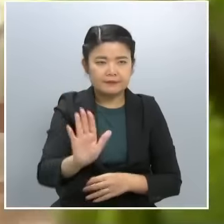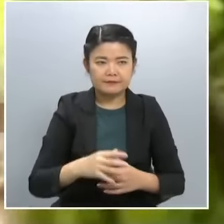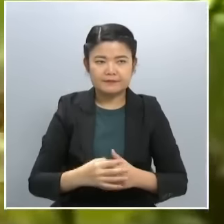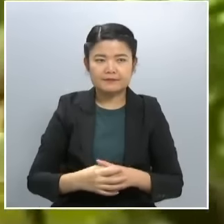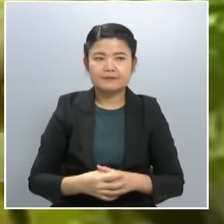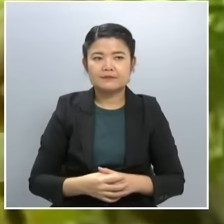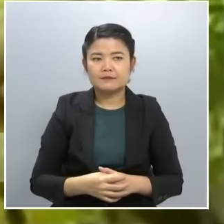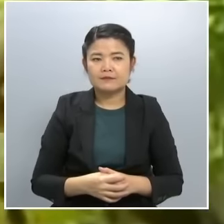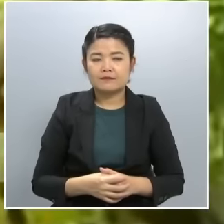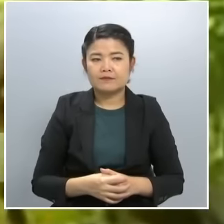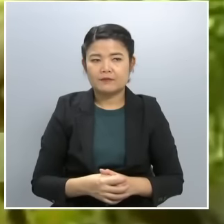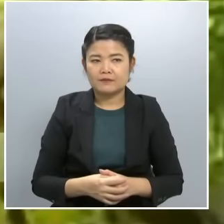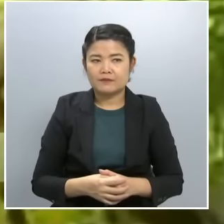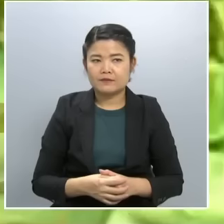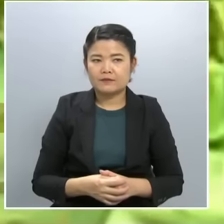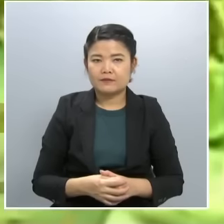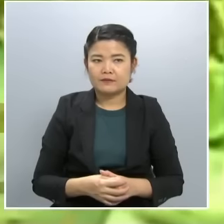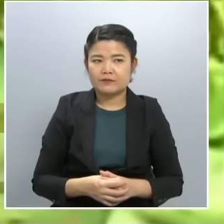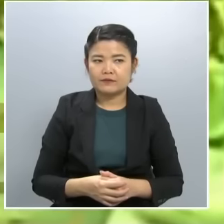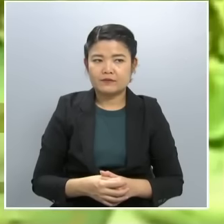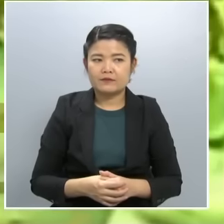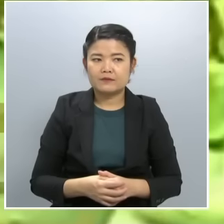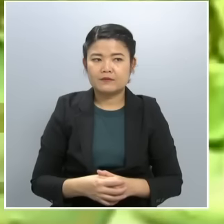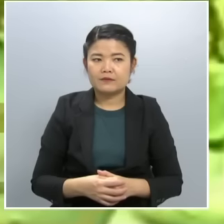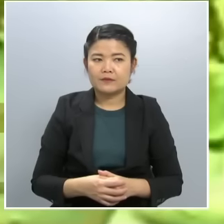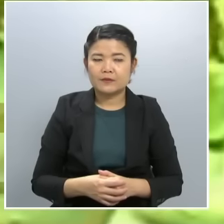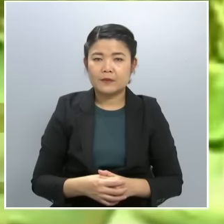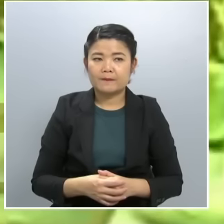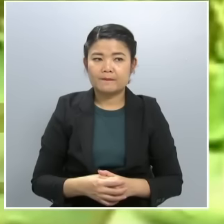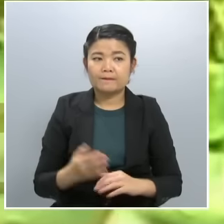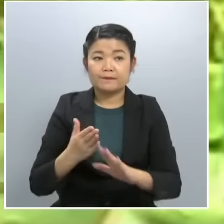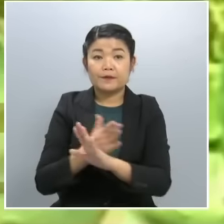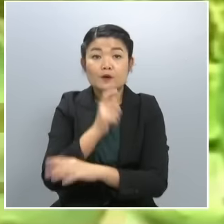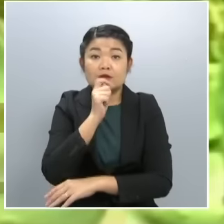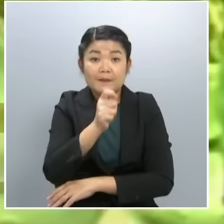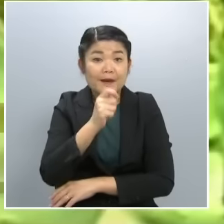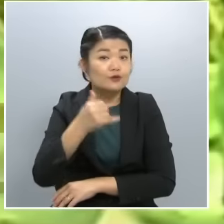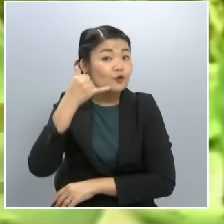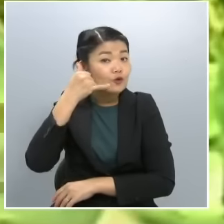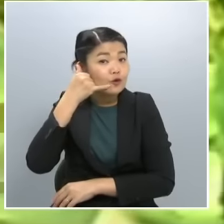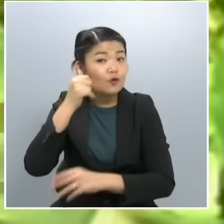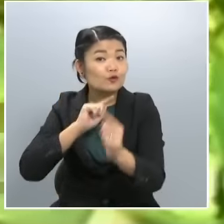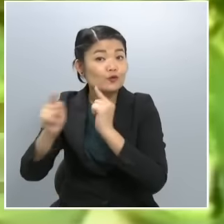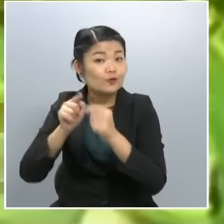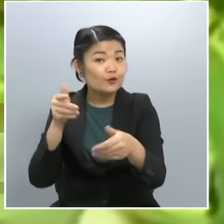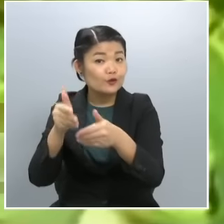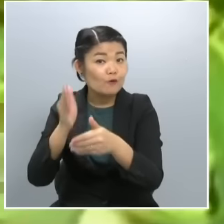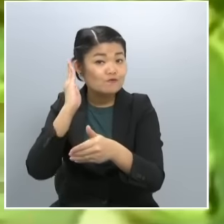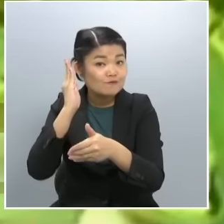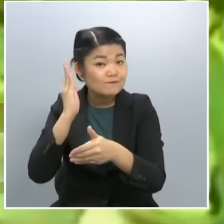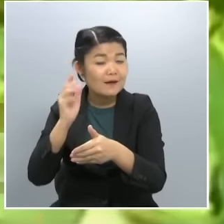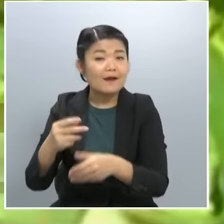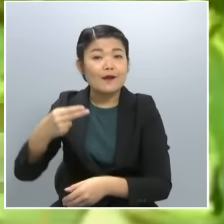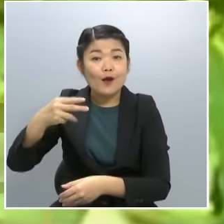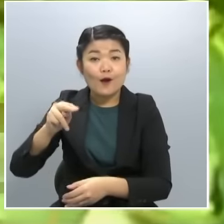เห็น 2ดอกเลยนะวันนี้พี่หนุ่มอ่ะคือก่อนมาสัมภาษณ์เนี่ยทางโทรศัพท์เนี่ยได้มีโอกาสคุยกับพี่หนุ่มทางโทรศัพท์แล้วเขาก็ฝาก